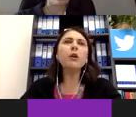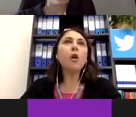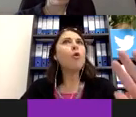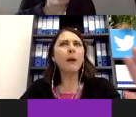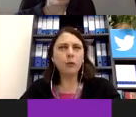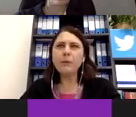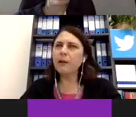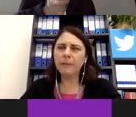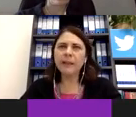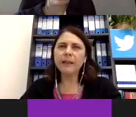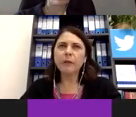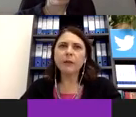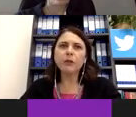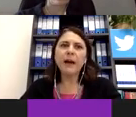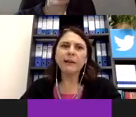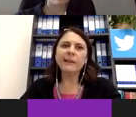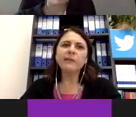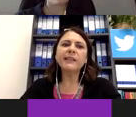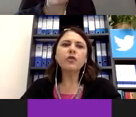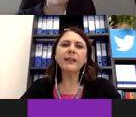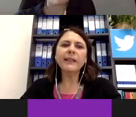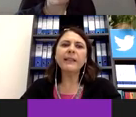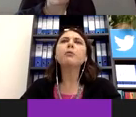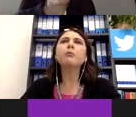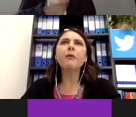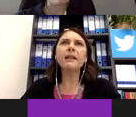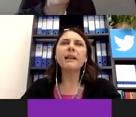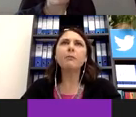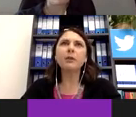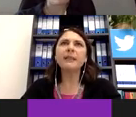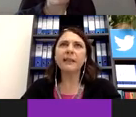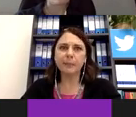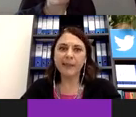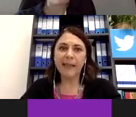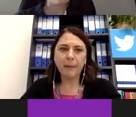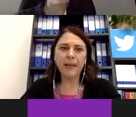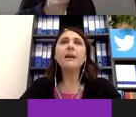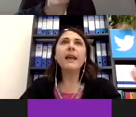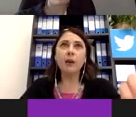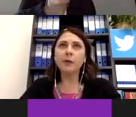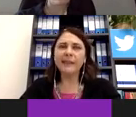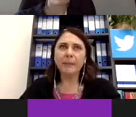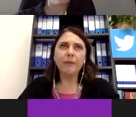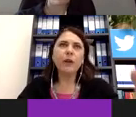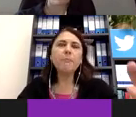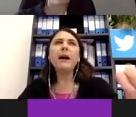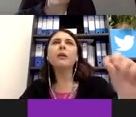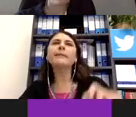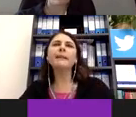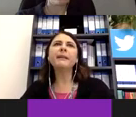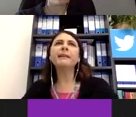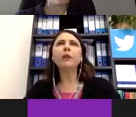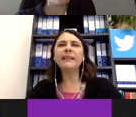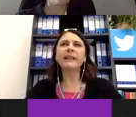subito o quantomeno a partire dal 4 marzo l'esigenza di promuovere dei comportamenti responsabili e consapevoli ma